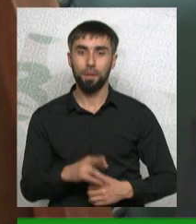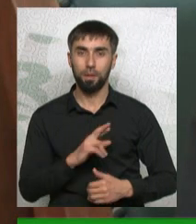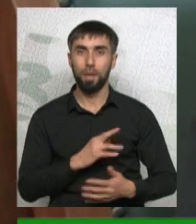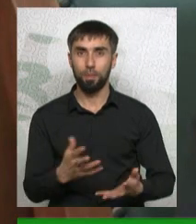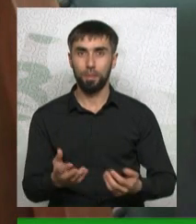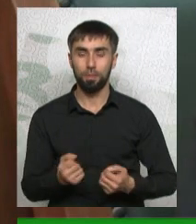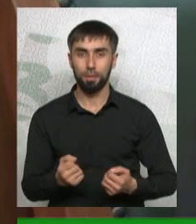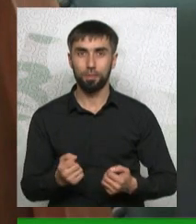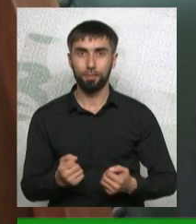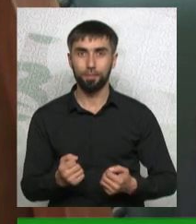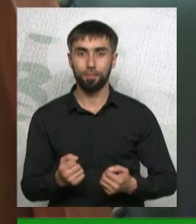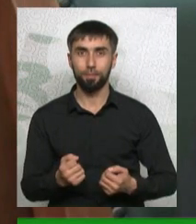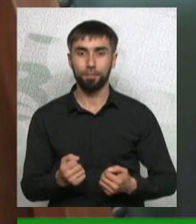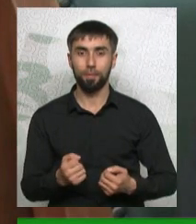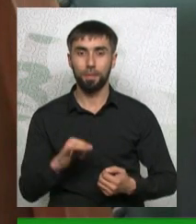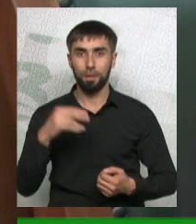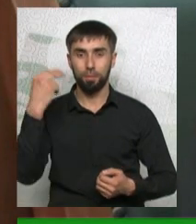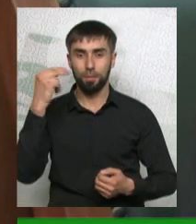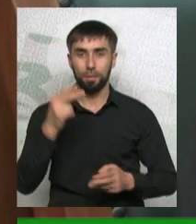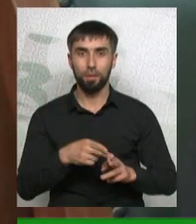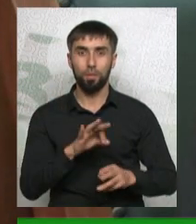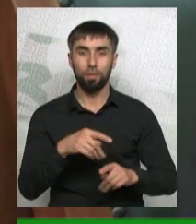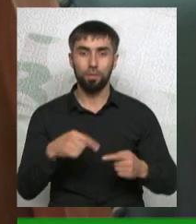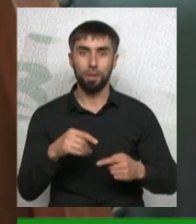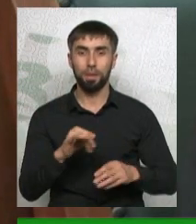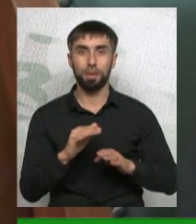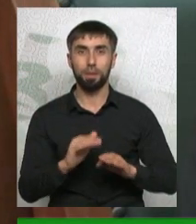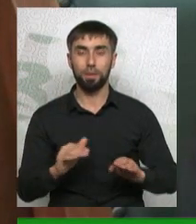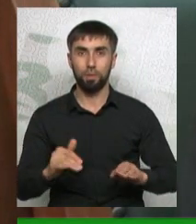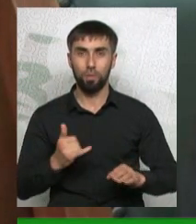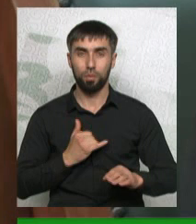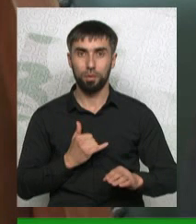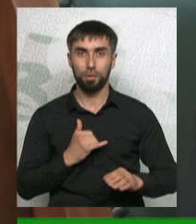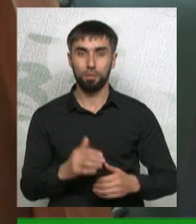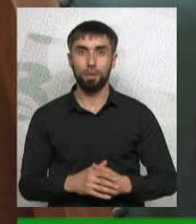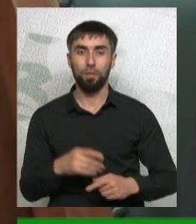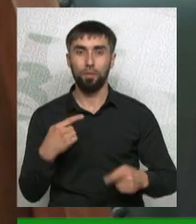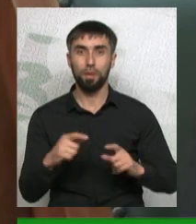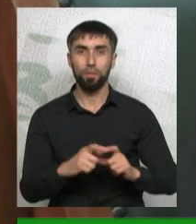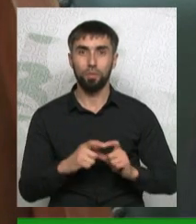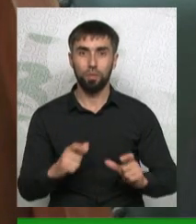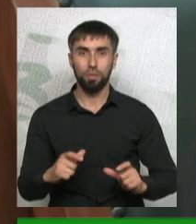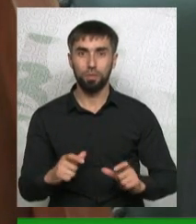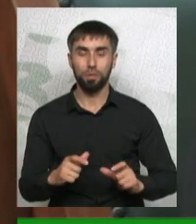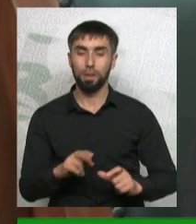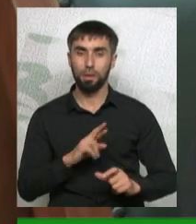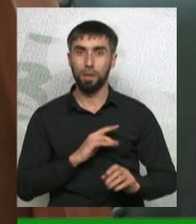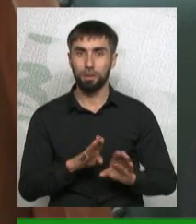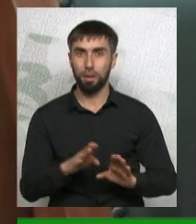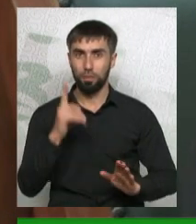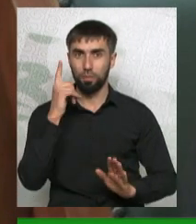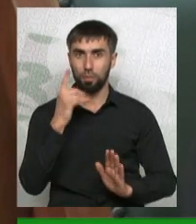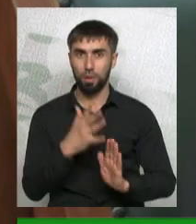принимал и президента от футбола, и детские у нас футбольные школы. Я так